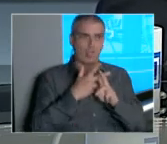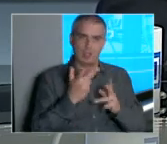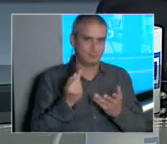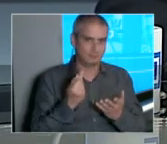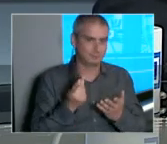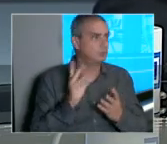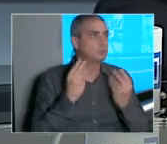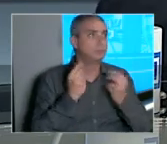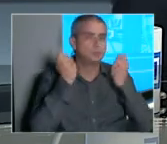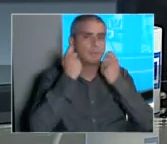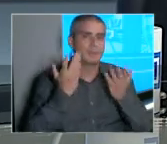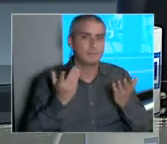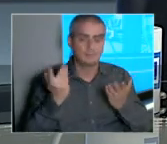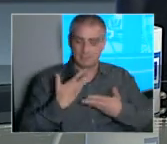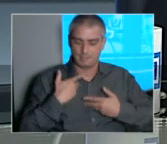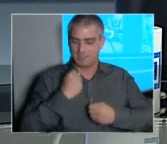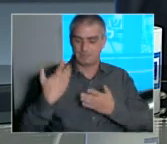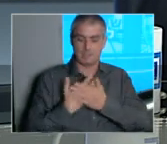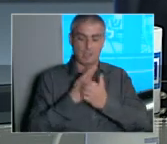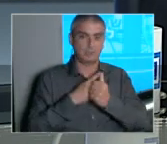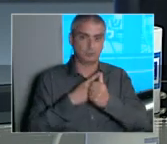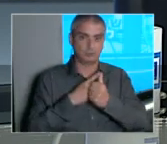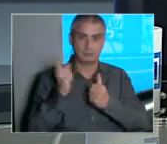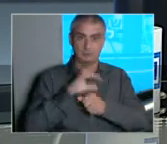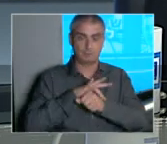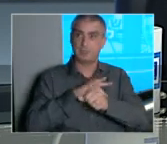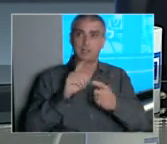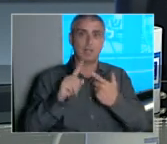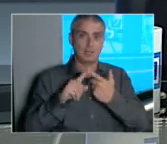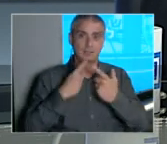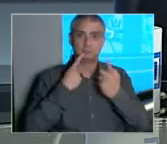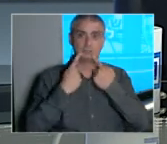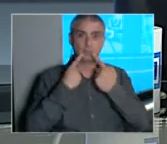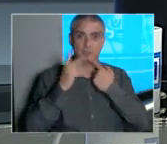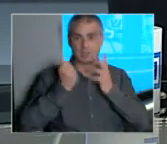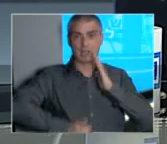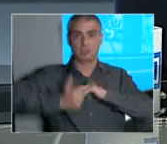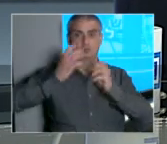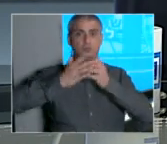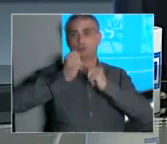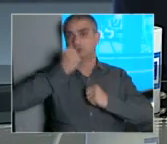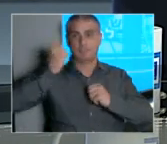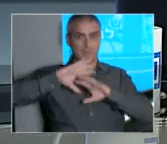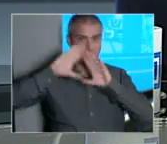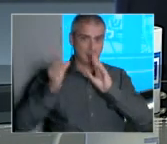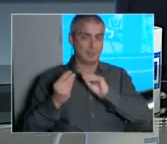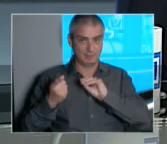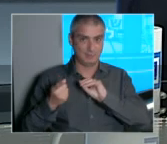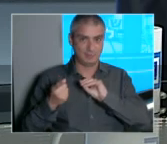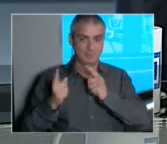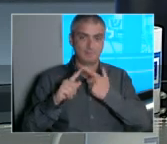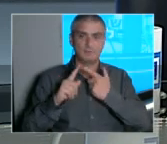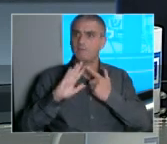הקבלות, תשמע, יש פה משהו מדהים. היא קיבלה את הימין החדש, היא מנהלת מסע ומתן על ראשות גוש הימין, הימין שמימין